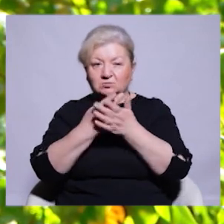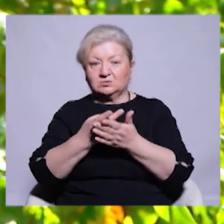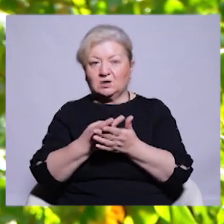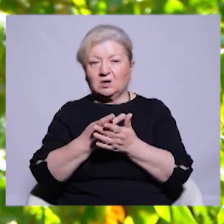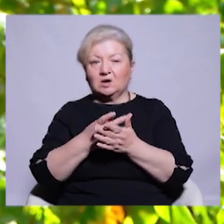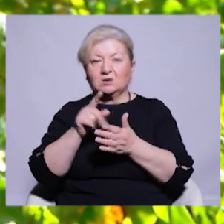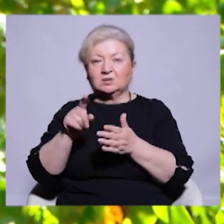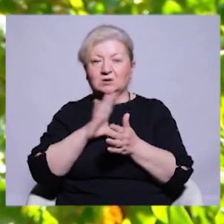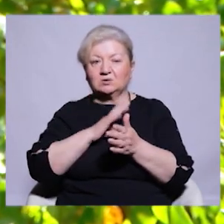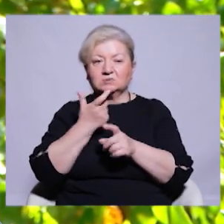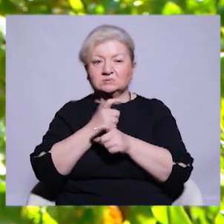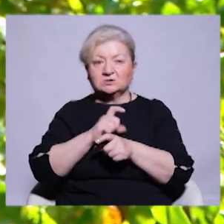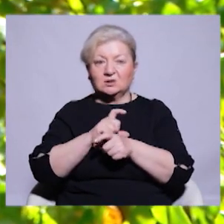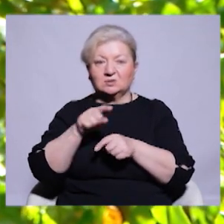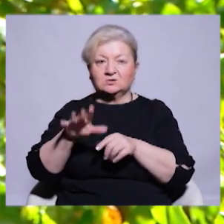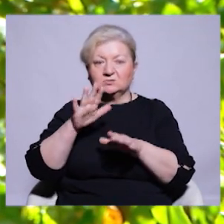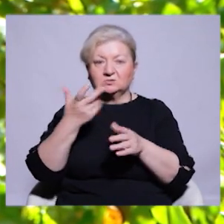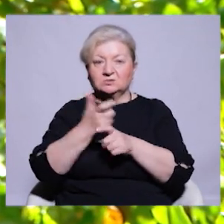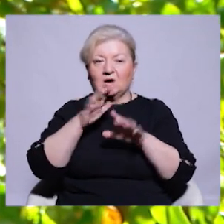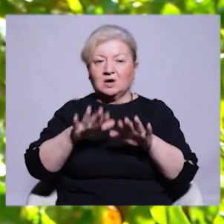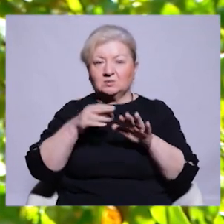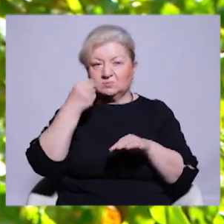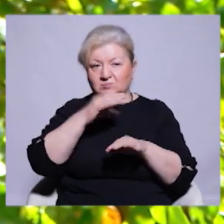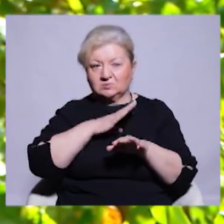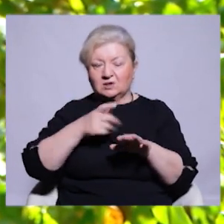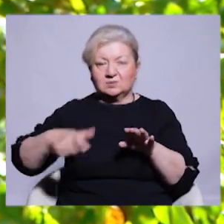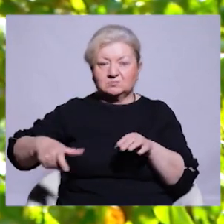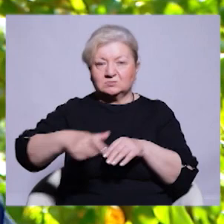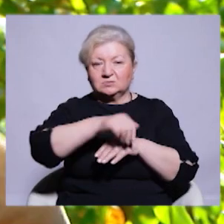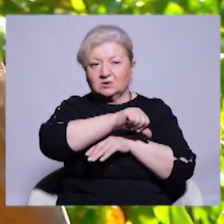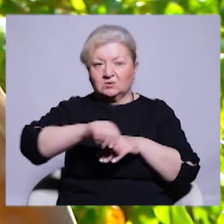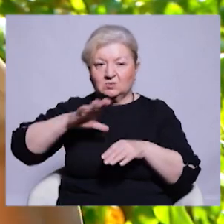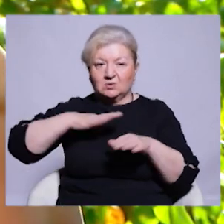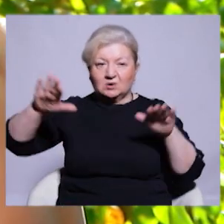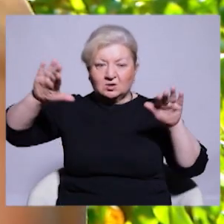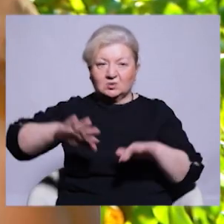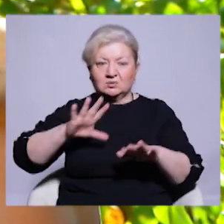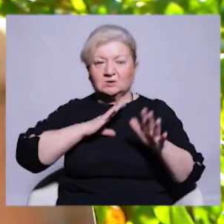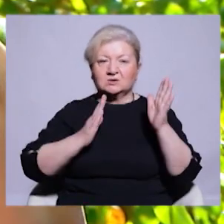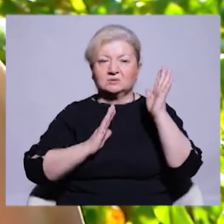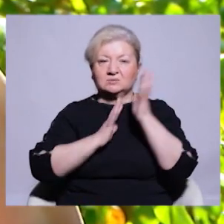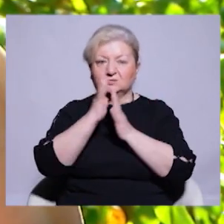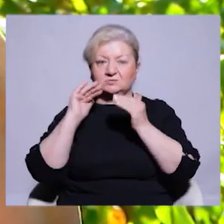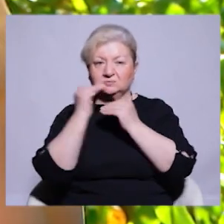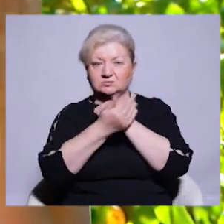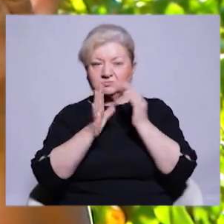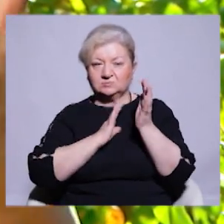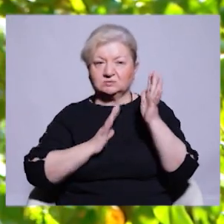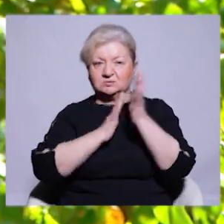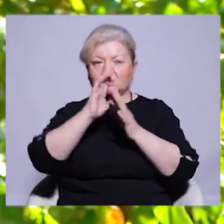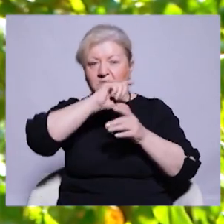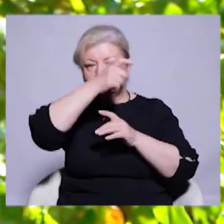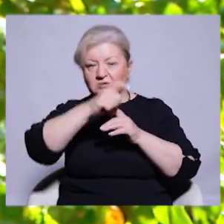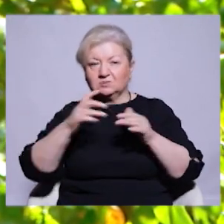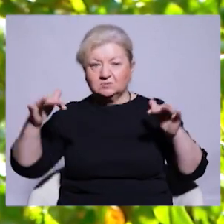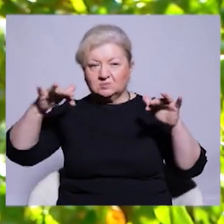იყო არაჩვეულებრივი სტრატეგიული ადგილი. ეს იყო მტკვრის ხეობა, რომელიც იფარებოდა ტყიანი და მთის მთით